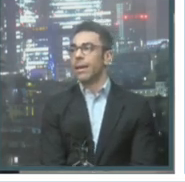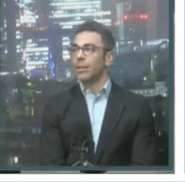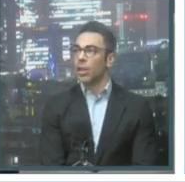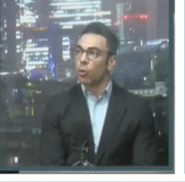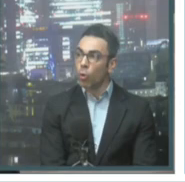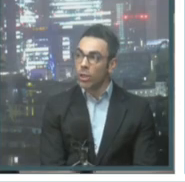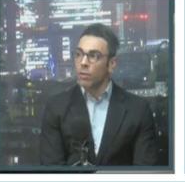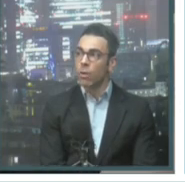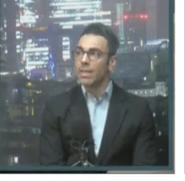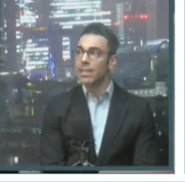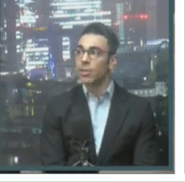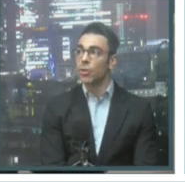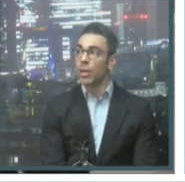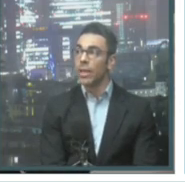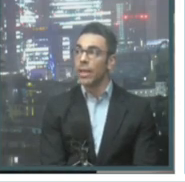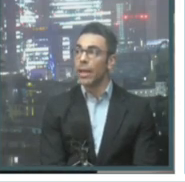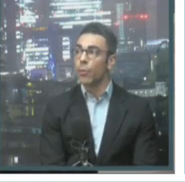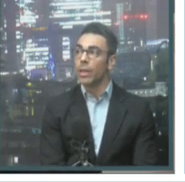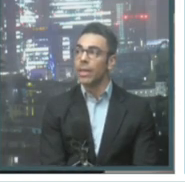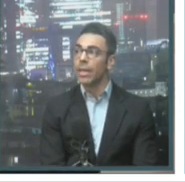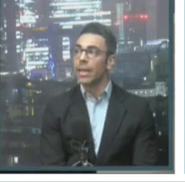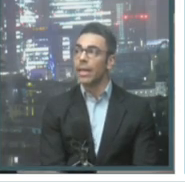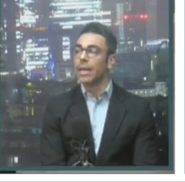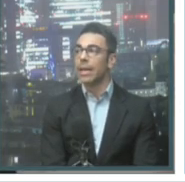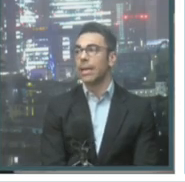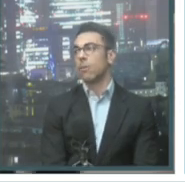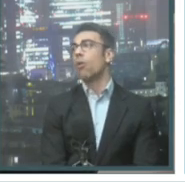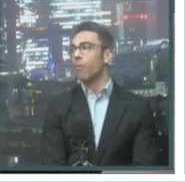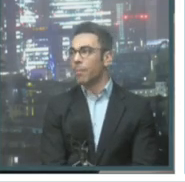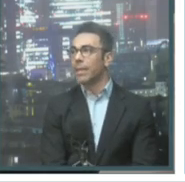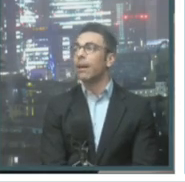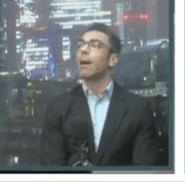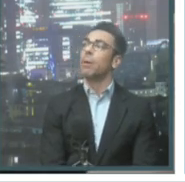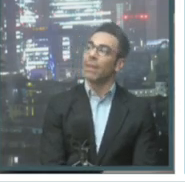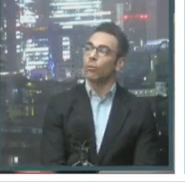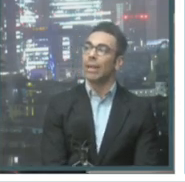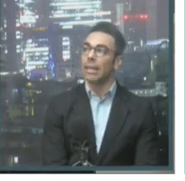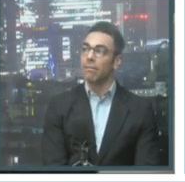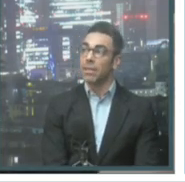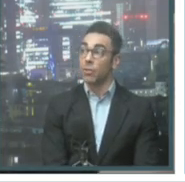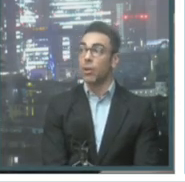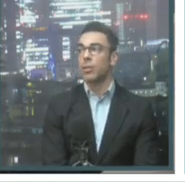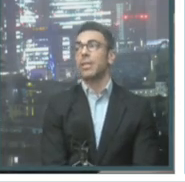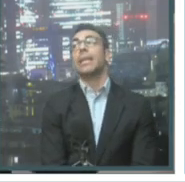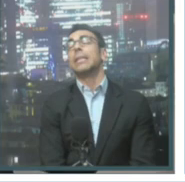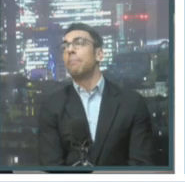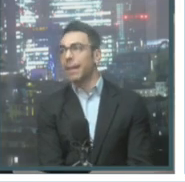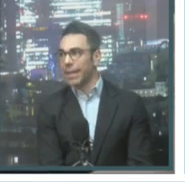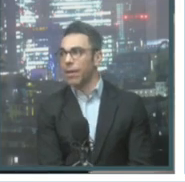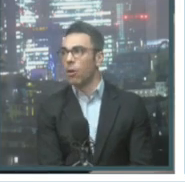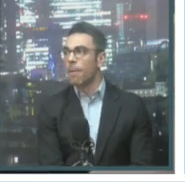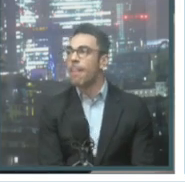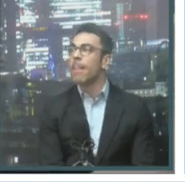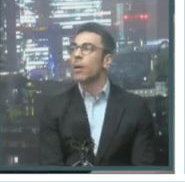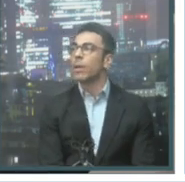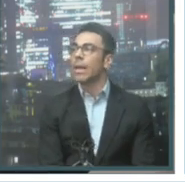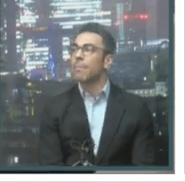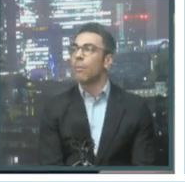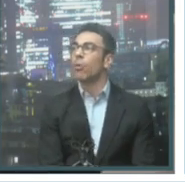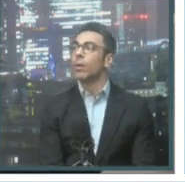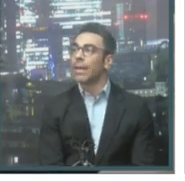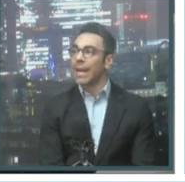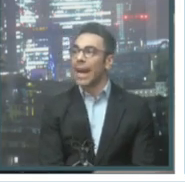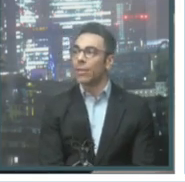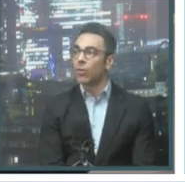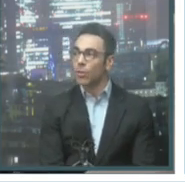c'erano molte visualizzazioni e quindi ovviamente abbiamo fatto un'altra riflessione ci siamo detti perché no quindi